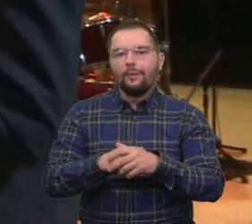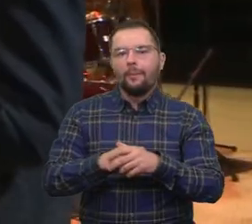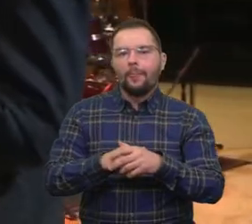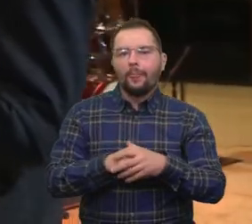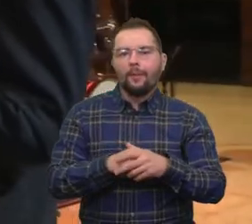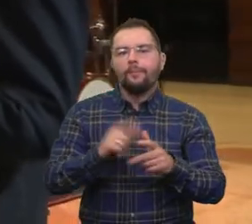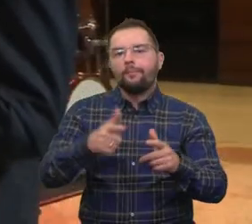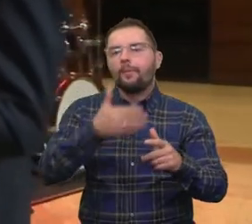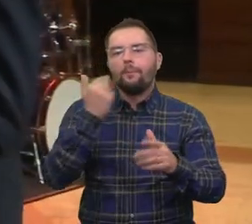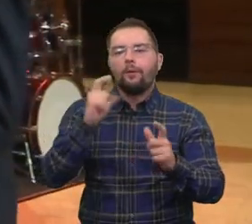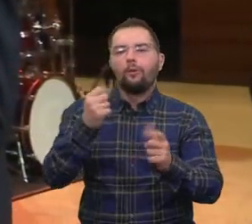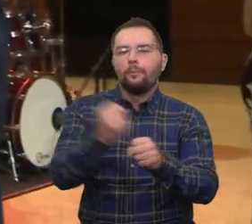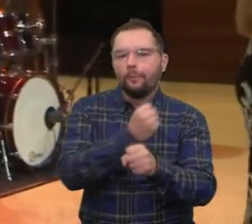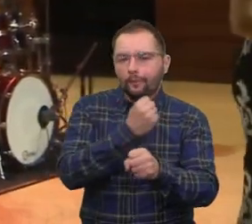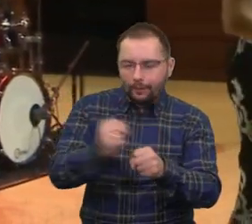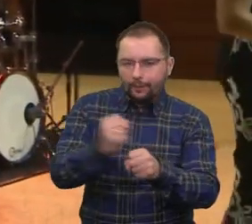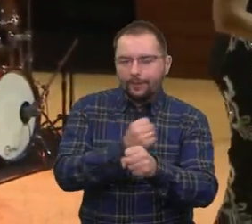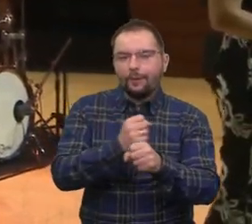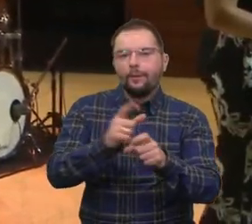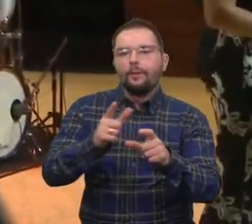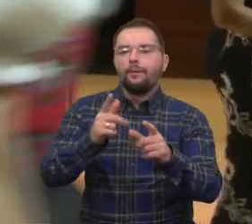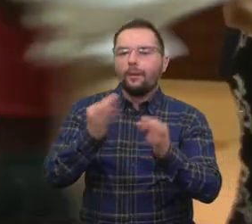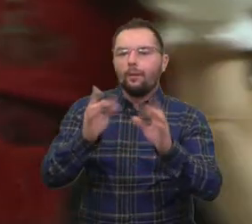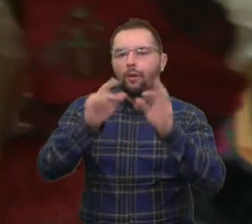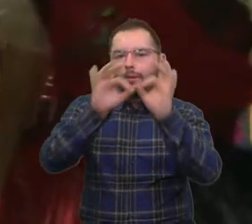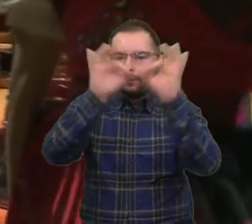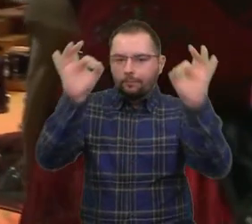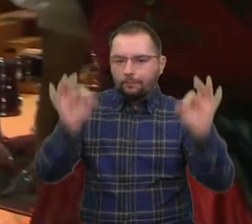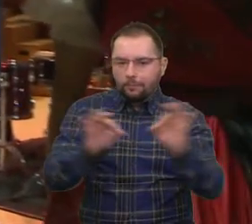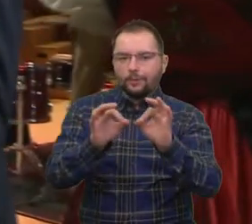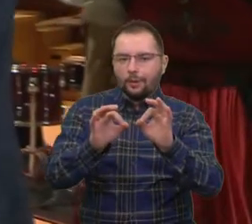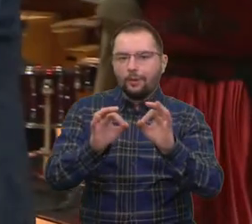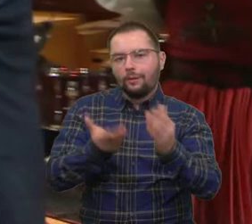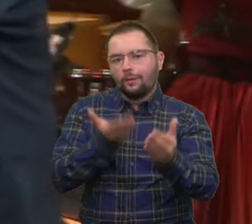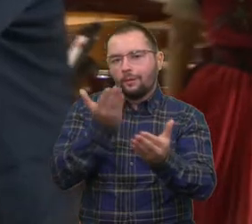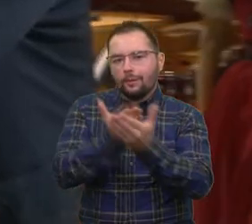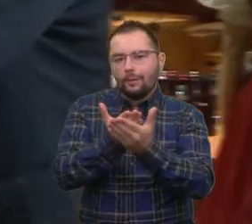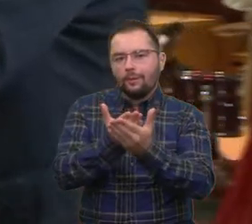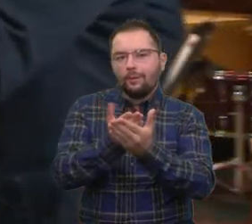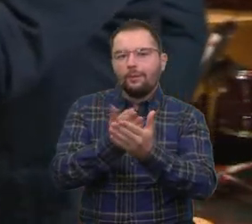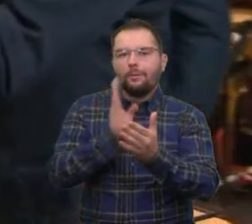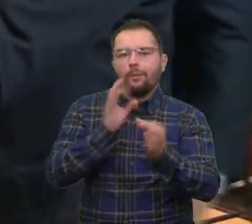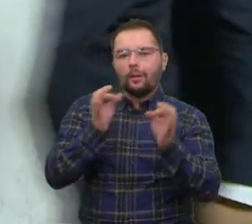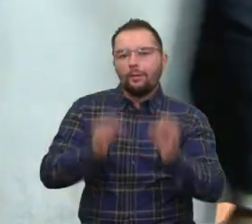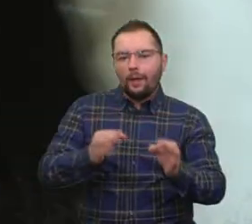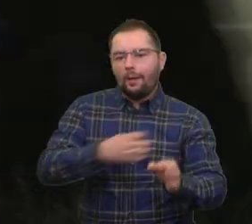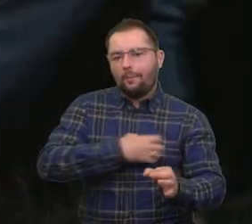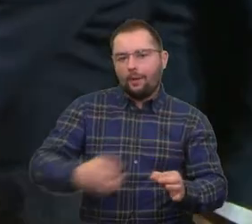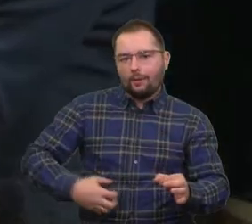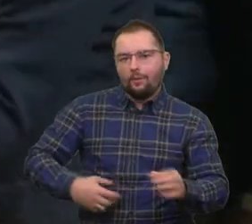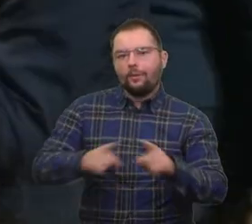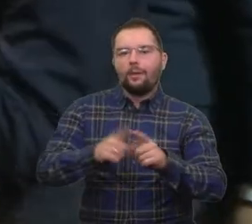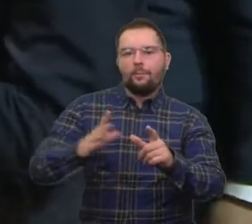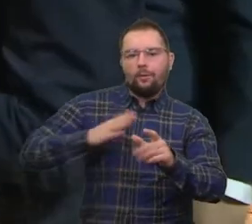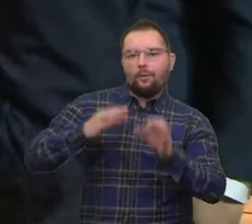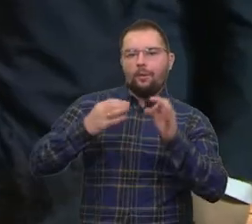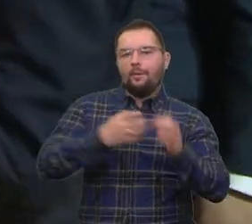ujmuje powagi tej chwili. Oto wyróżnienia, statuetki, które ozdobią niejedno biurko obecnego i byłych marszałków województwa